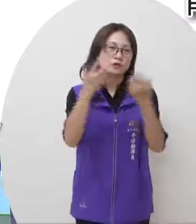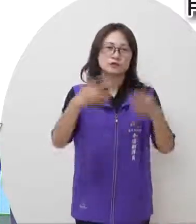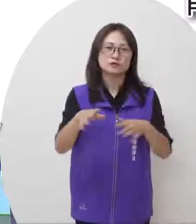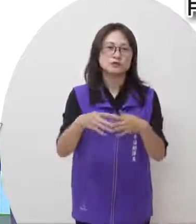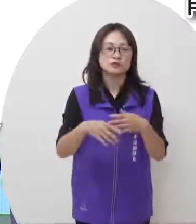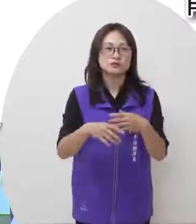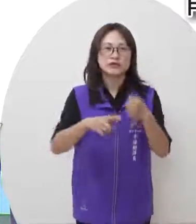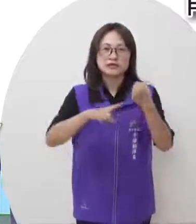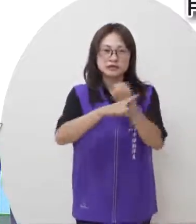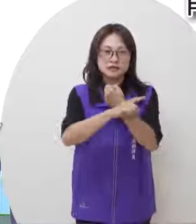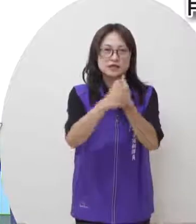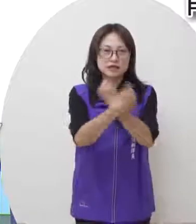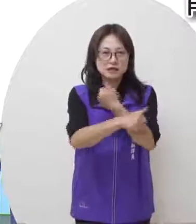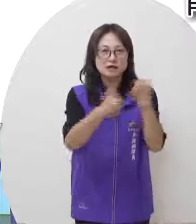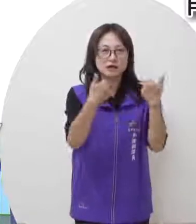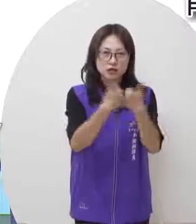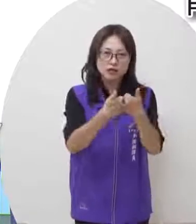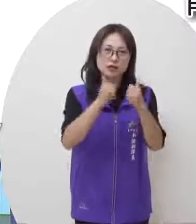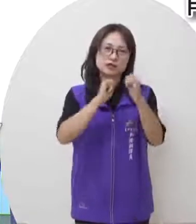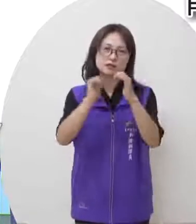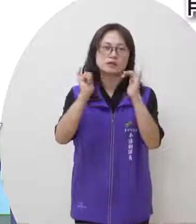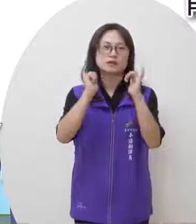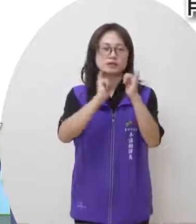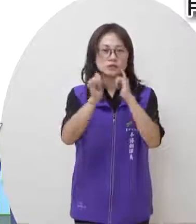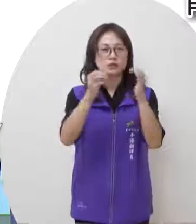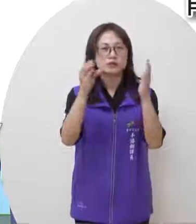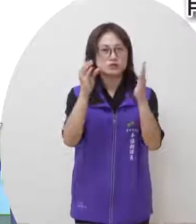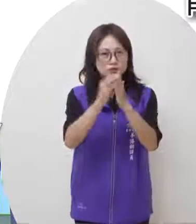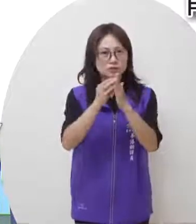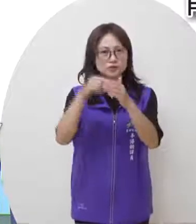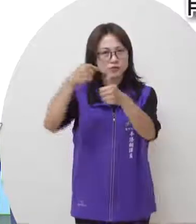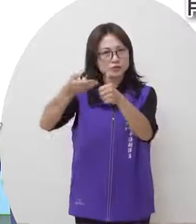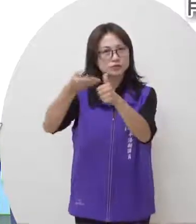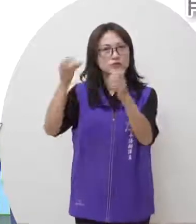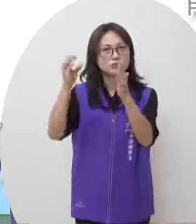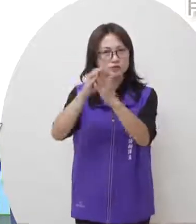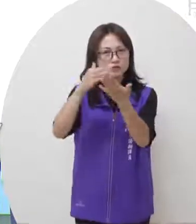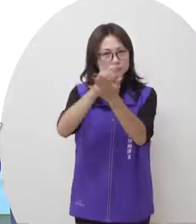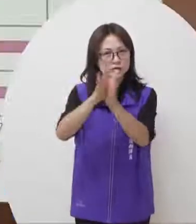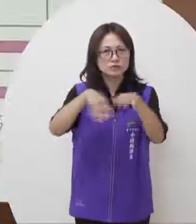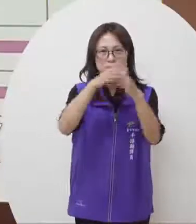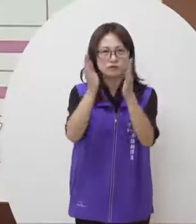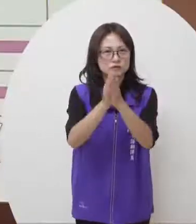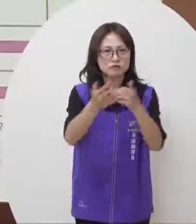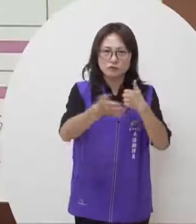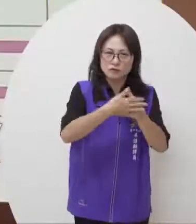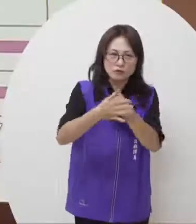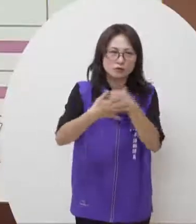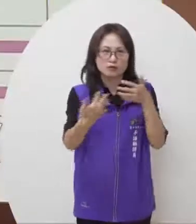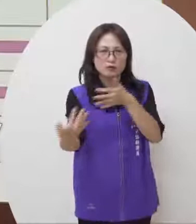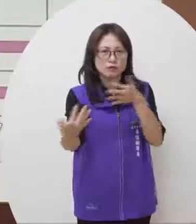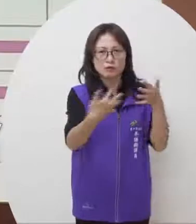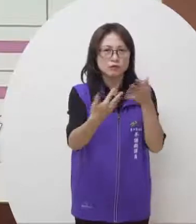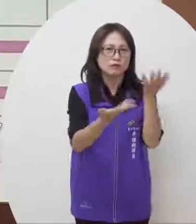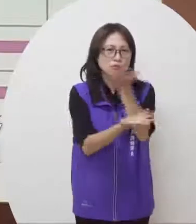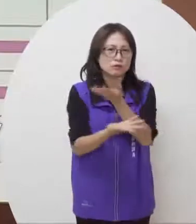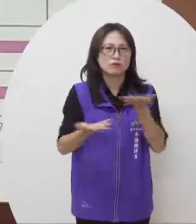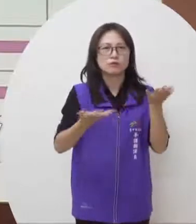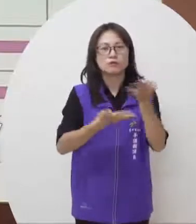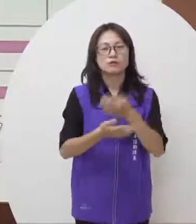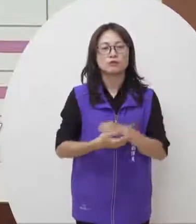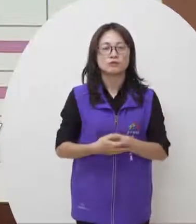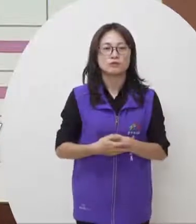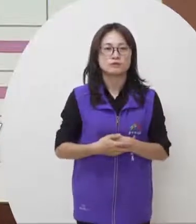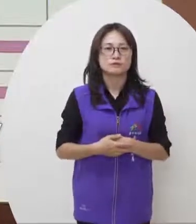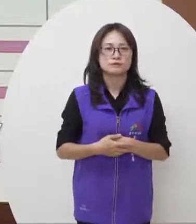中心、教育局、社会局等等，横向性的甚至到民政局、区公所这些相关的系统、文化局、图书